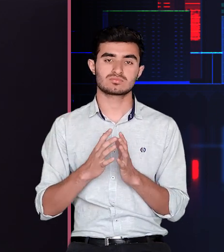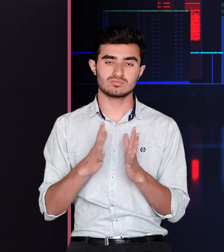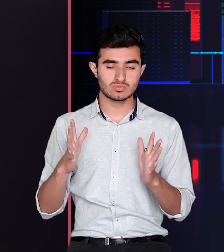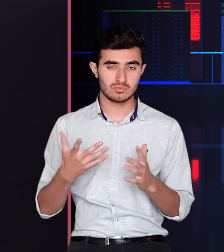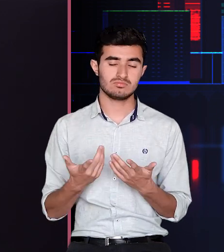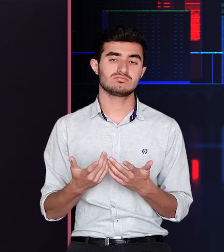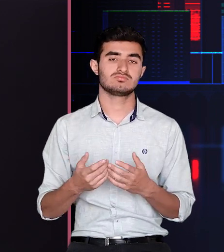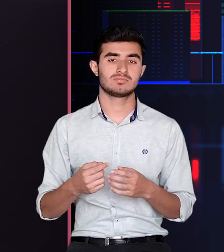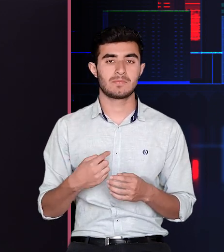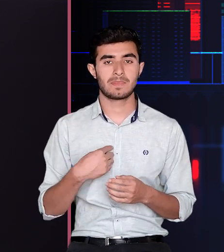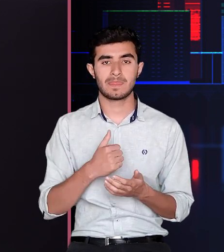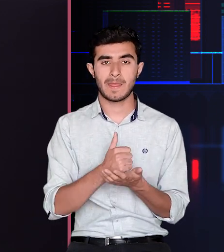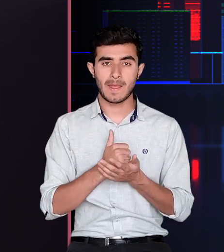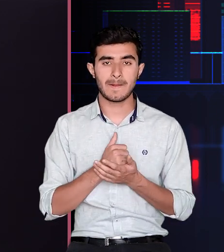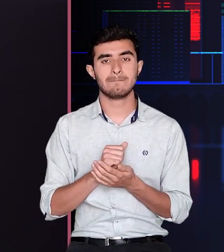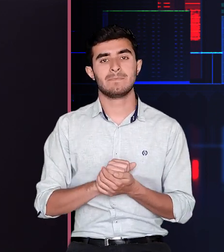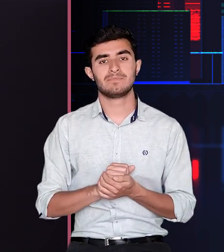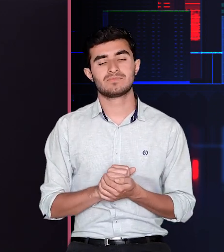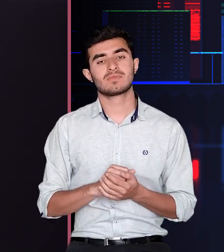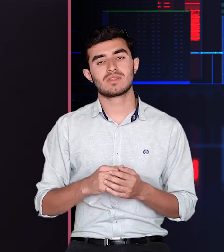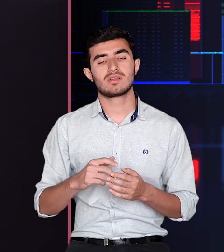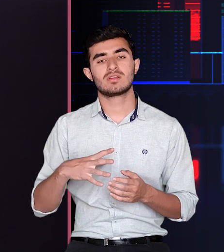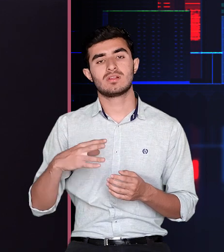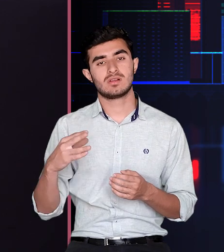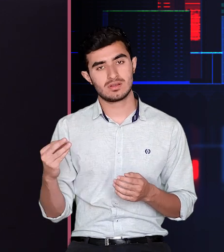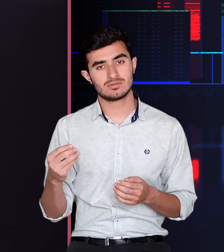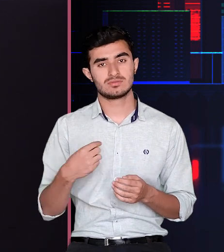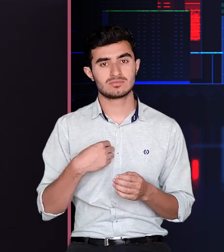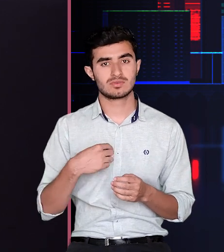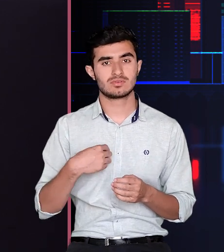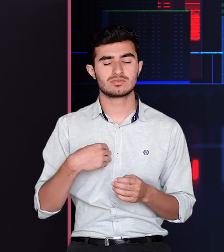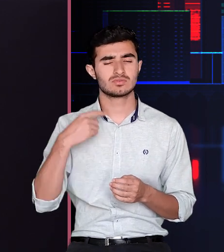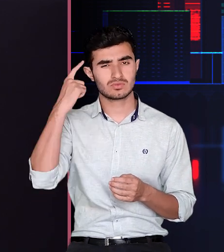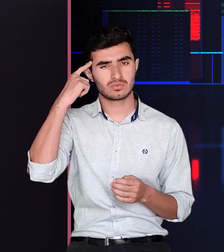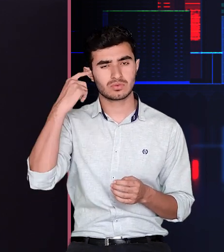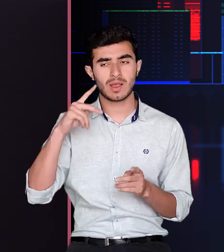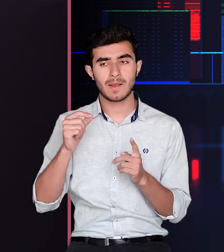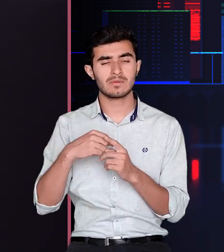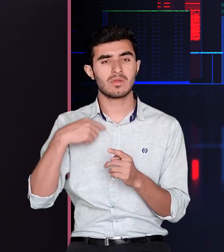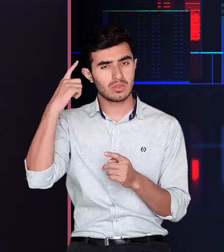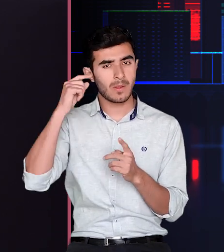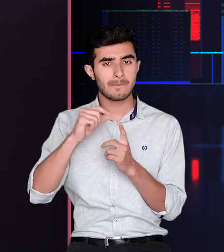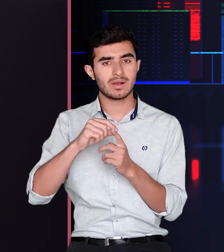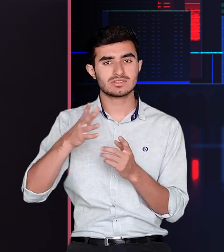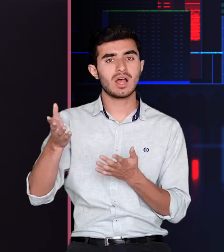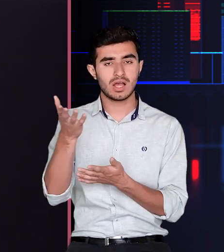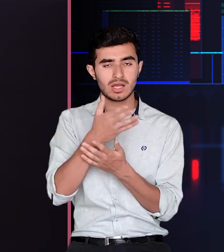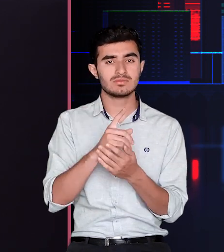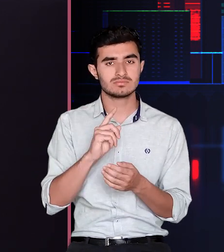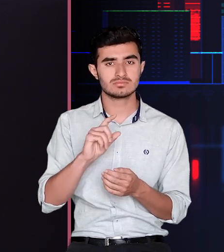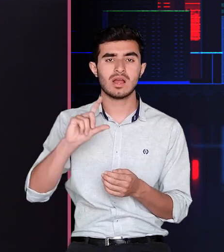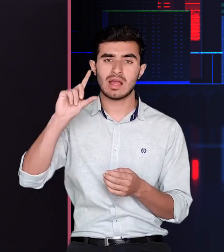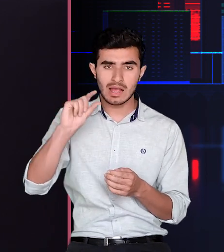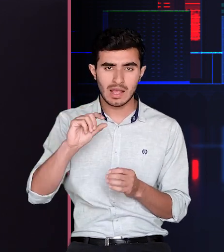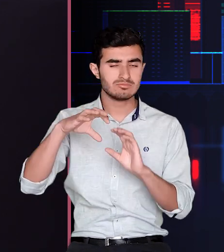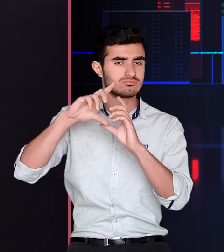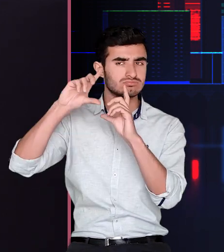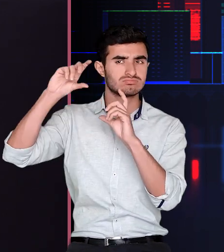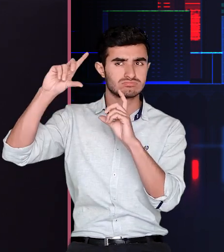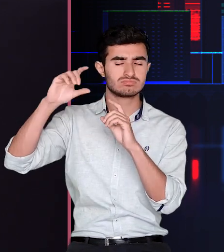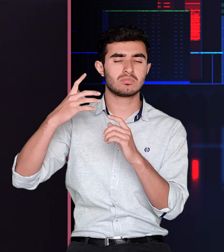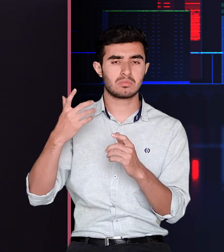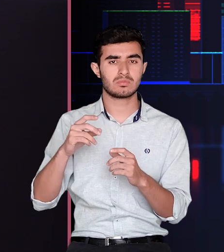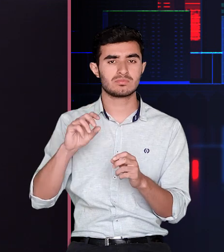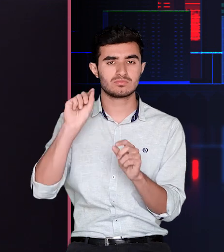में तो मुझे पता चला कि मेरे जैसे और भी काफ़ी ज़्यादा एस्ट्रोफोटोग्राफर्स हैं जिनको इसी काम में शौक़ है। आई गॉट अ लॉट ऑफ